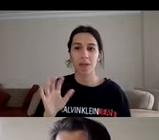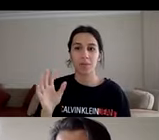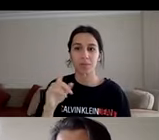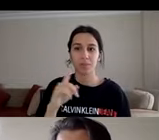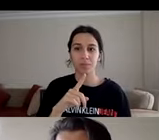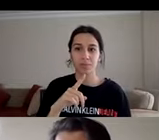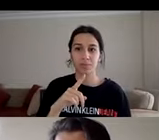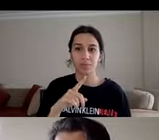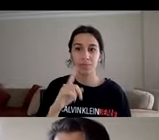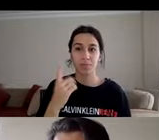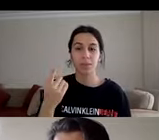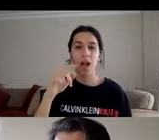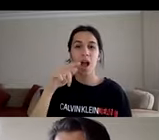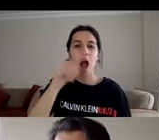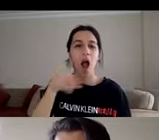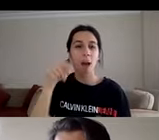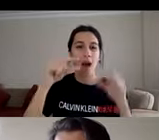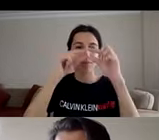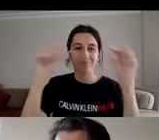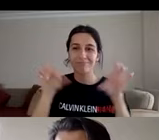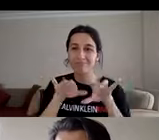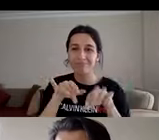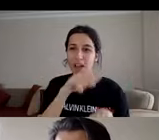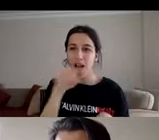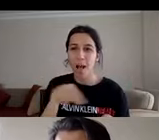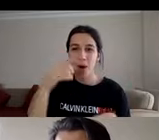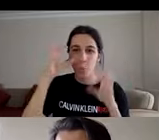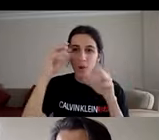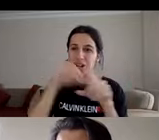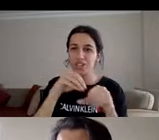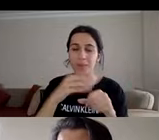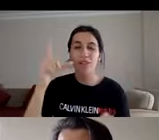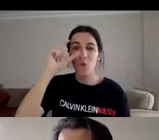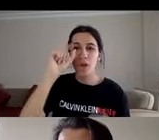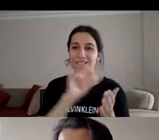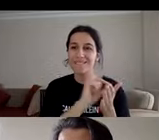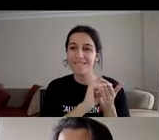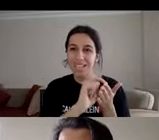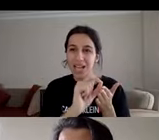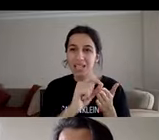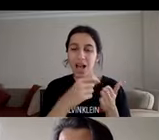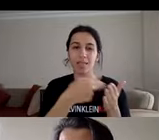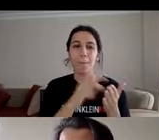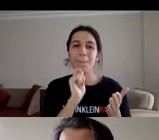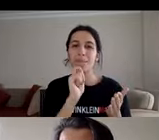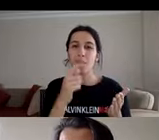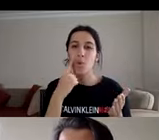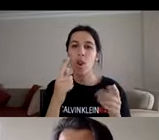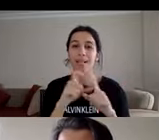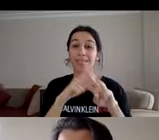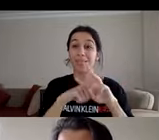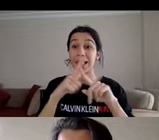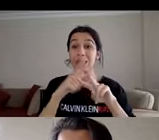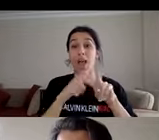iki, arama motor optimizasyonuna da katkı sağlıyor. Fotoğraflara yazılan detaylı etiketler, içerikler